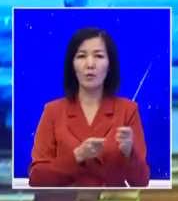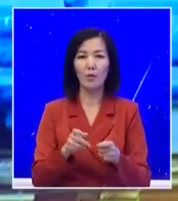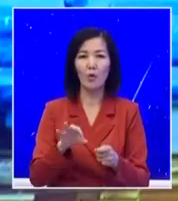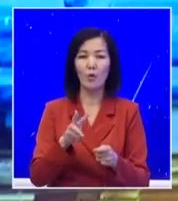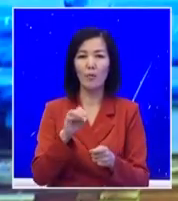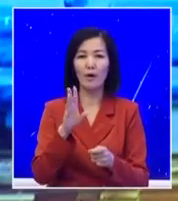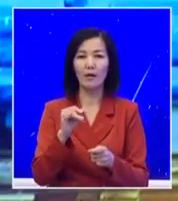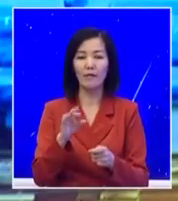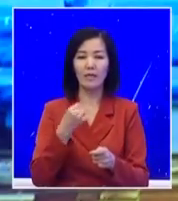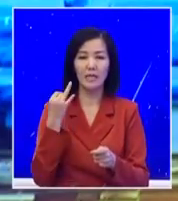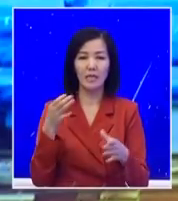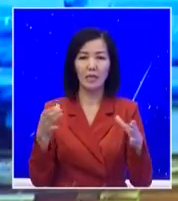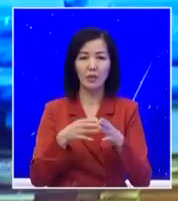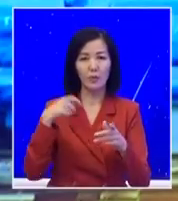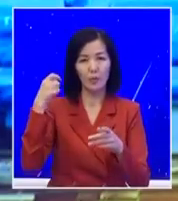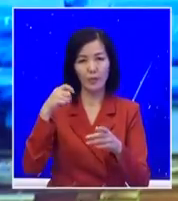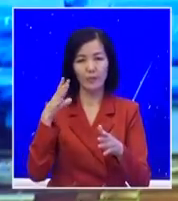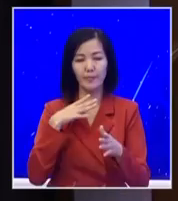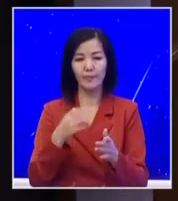Омаровой, интересовался наш корреспондент.